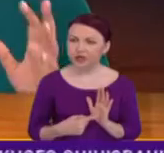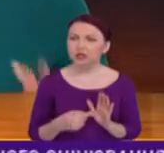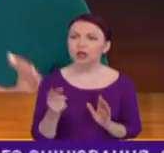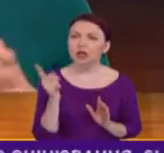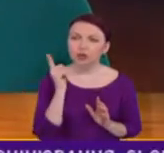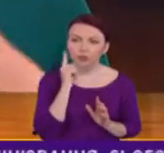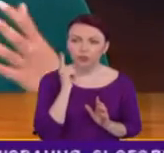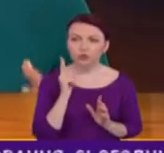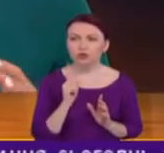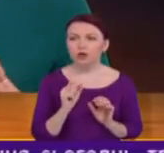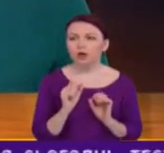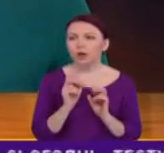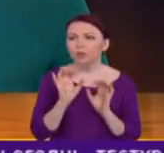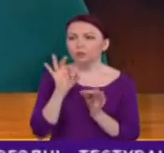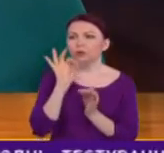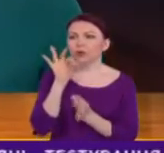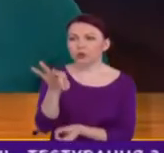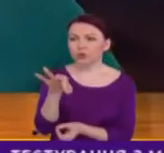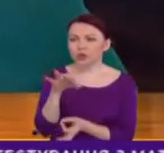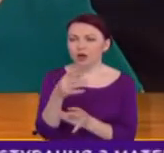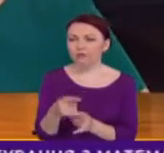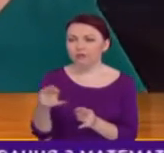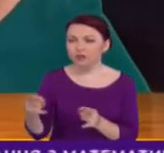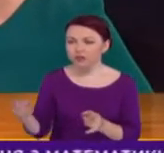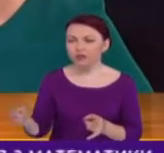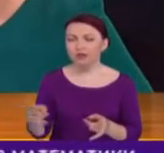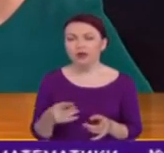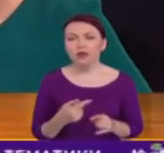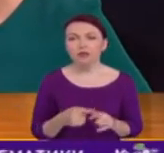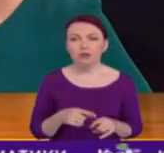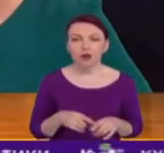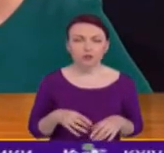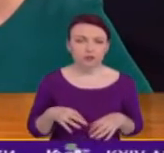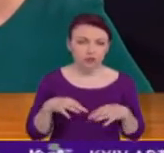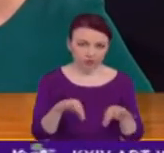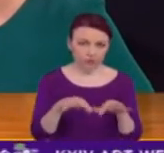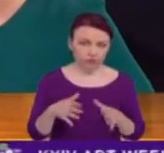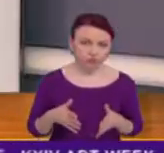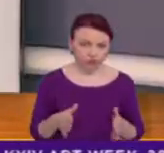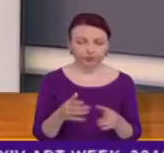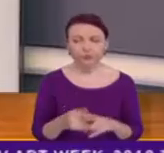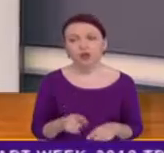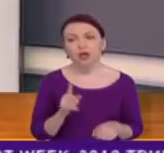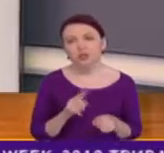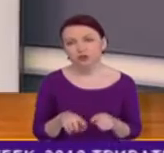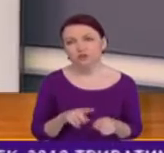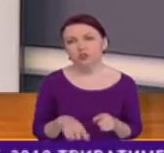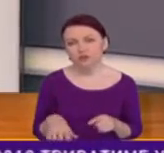Почули. Покинуті автівки на транспортній розв'язці. Проблема зрозуміла. Прошу. Ну, швидше всього, що там річ, якщо